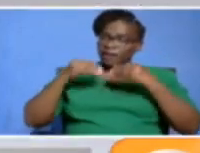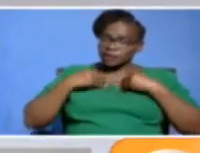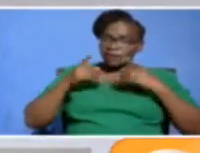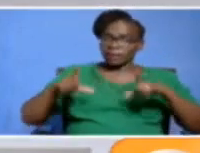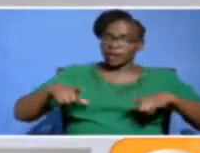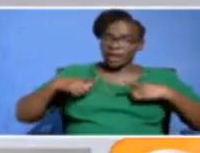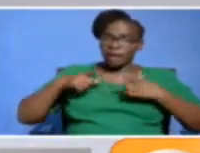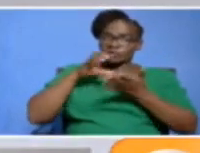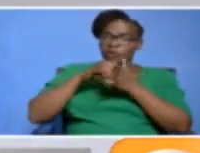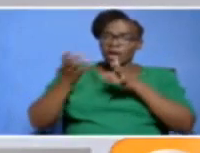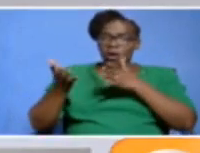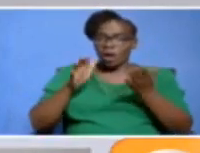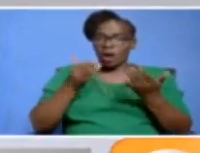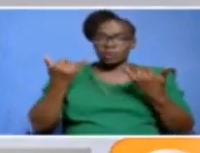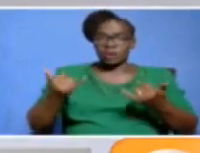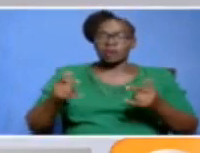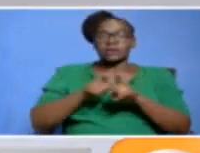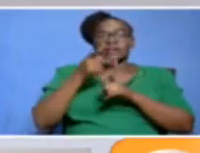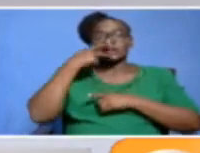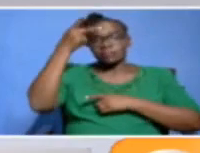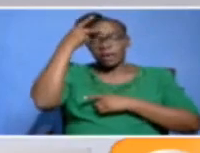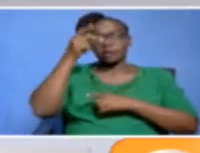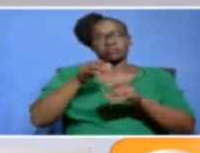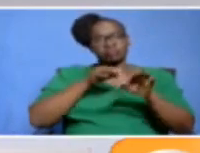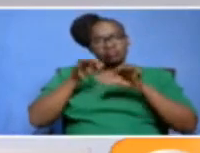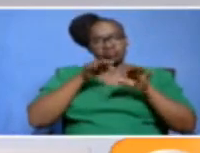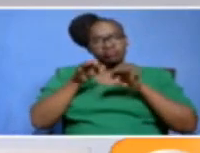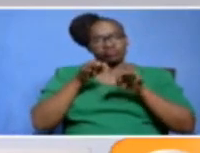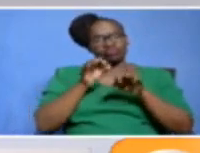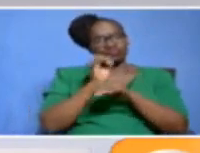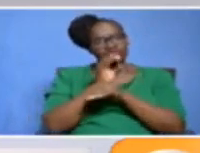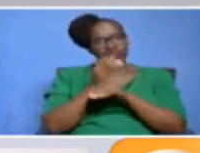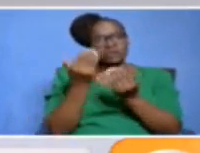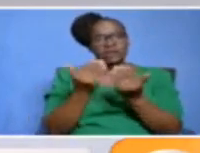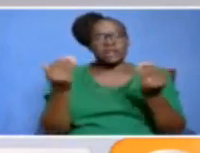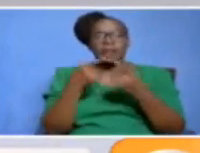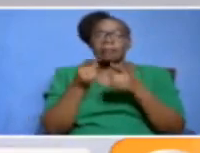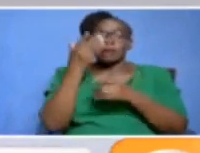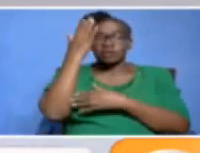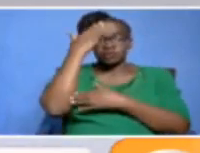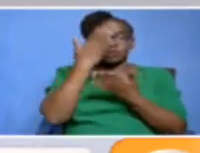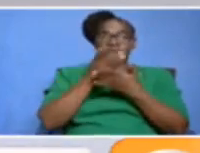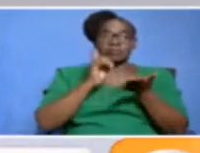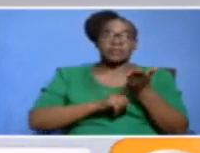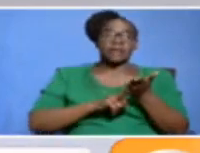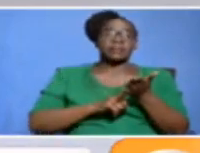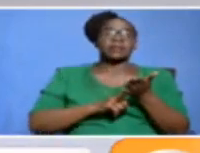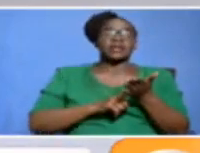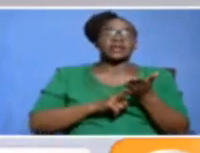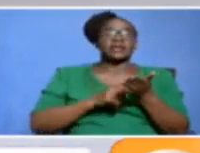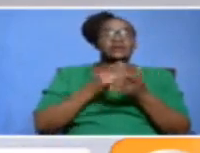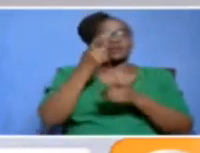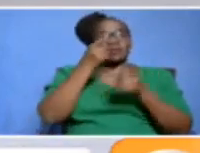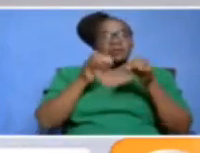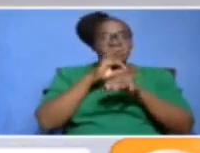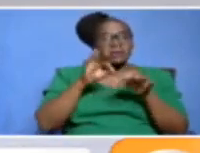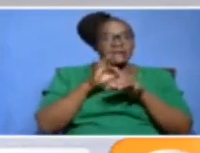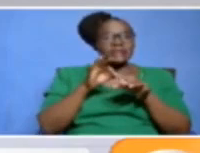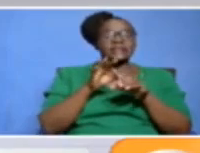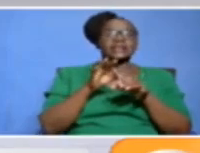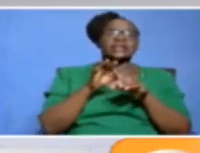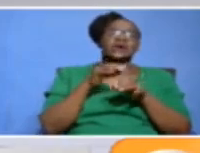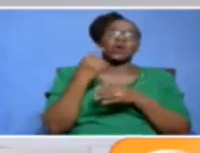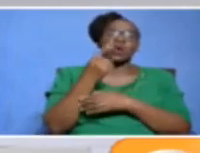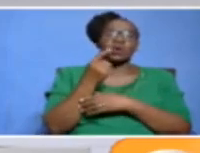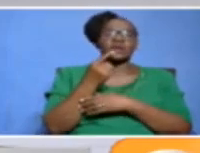ilivyo na mzazi amuelezee mtoto hiyo. Unajua kuwa kwenu kidogo mambo si mazuri, chai ya maziwa mkinywa paka sikukuu, Christmas, Eid ndio mnapata chai ya